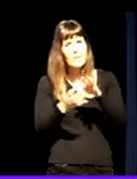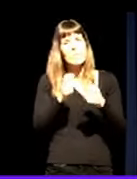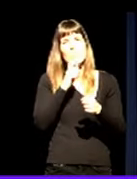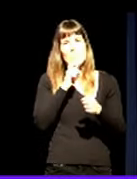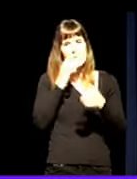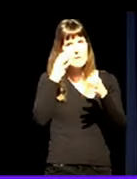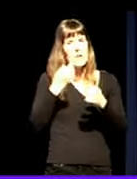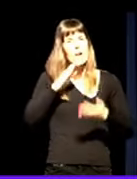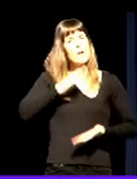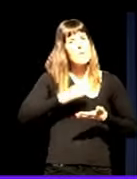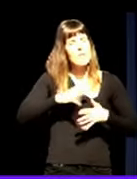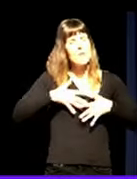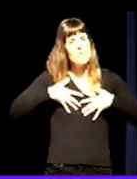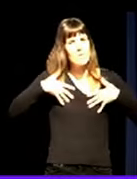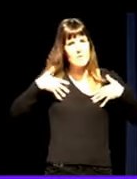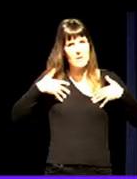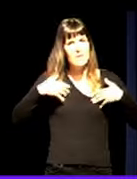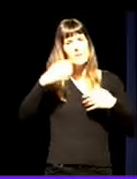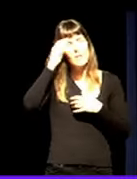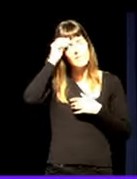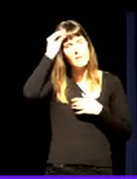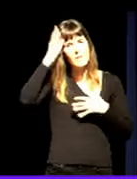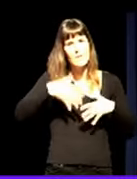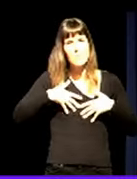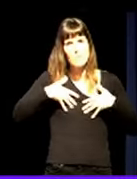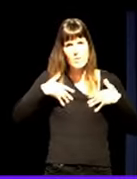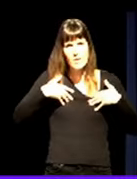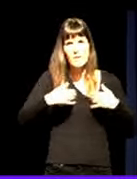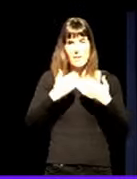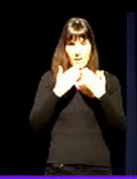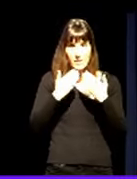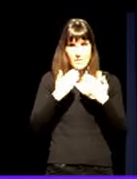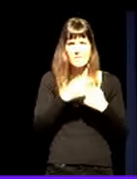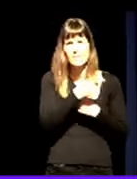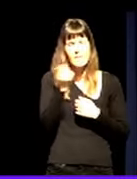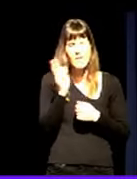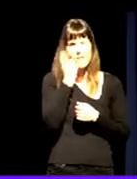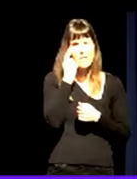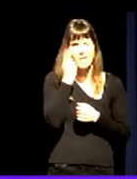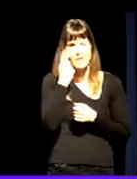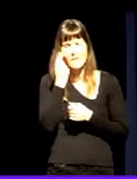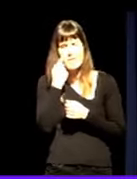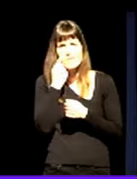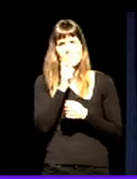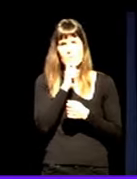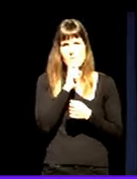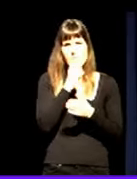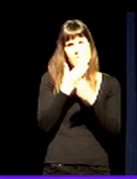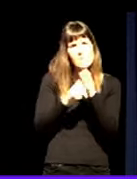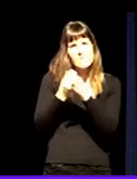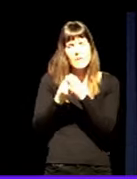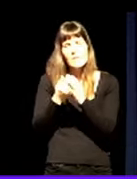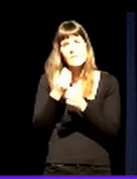Konpetentzia mozioa bat, ez, zagutu, identifikatu, tartea mon horri, entzun,